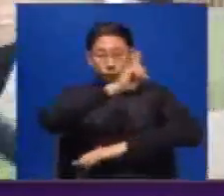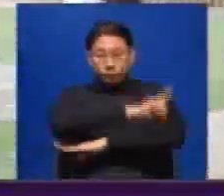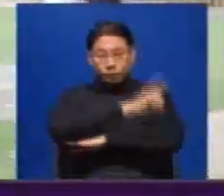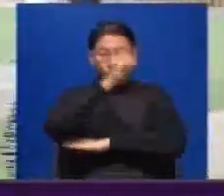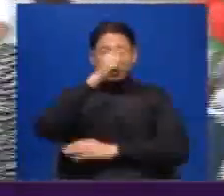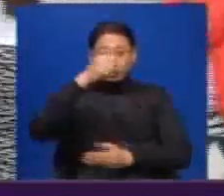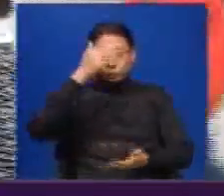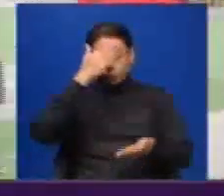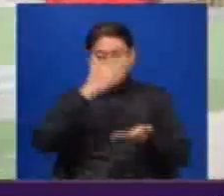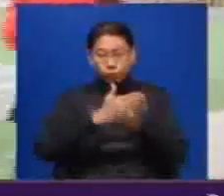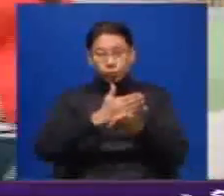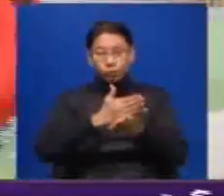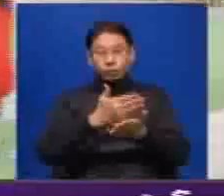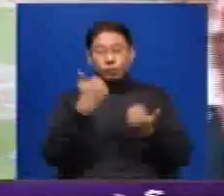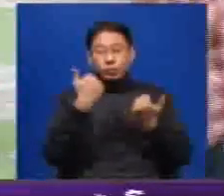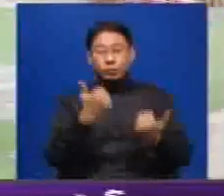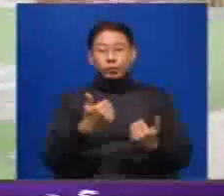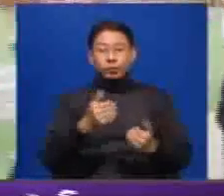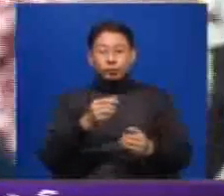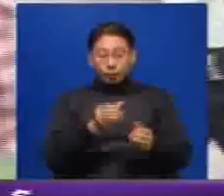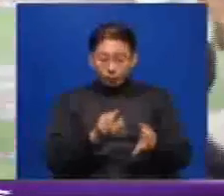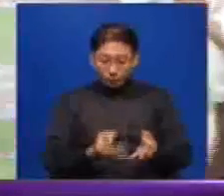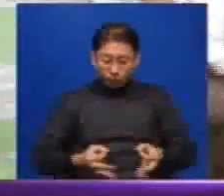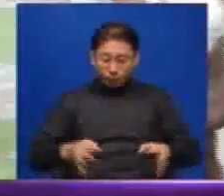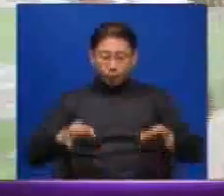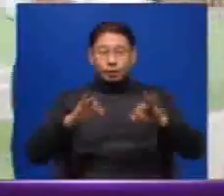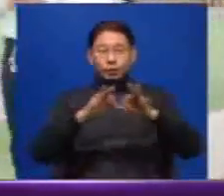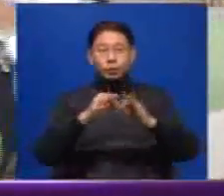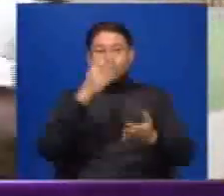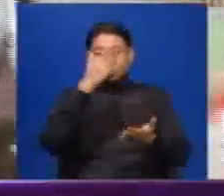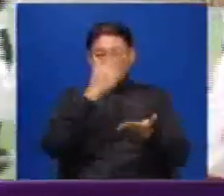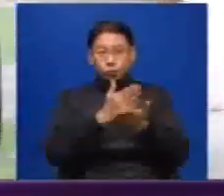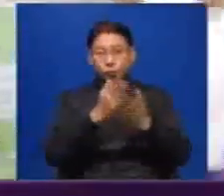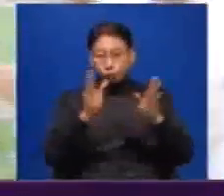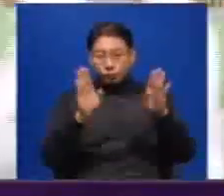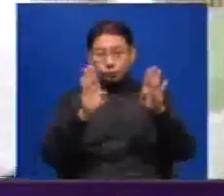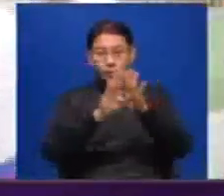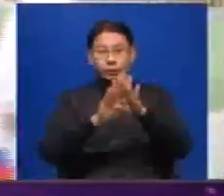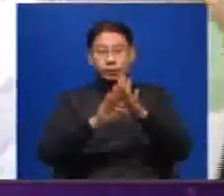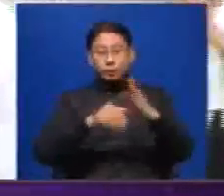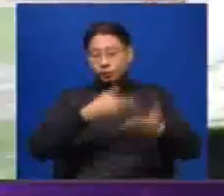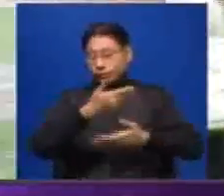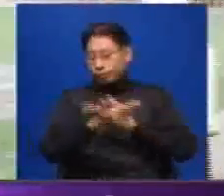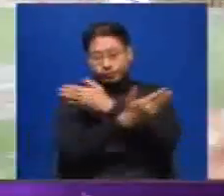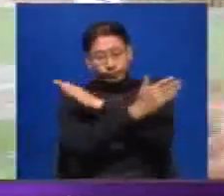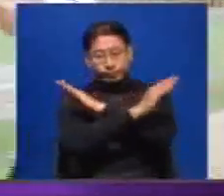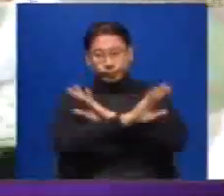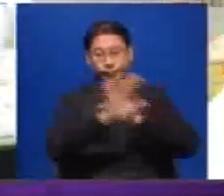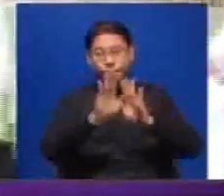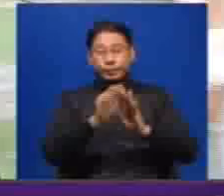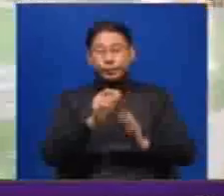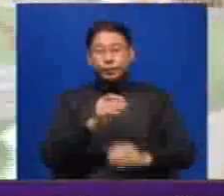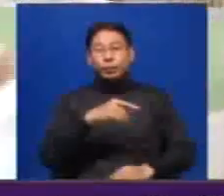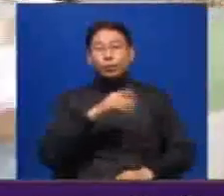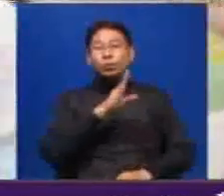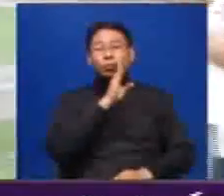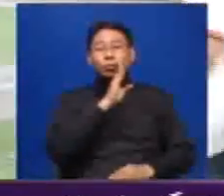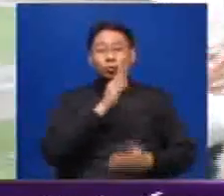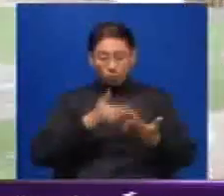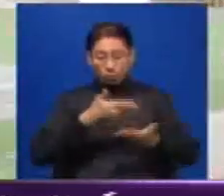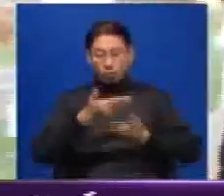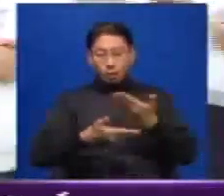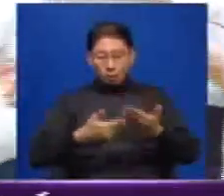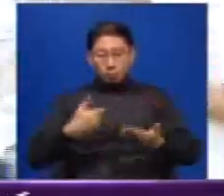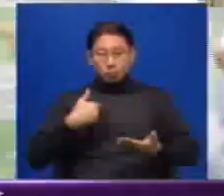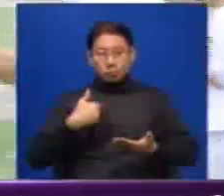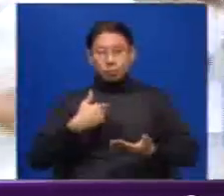าวันอาสาฬหะวันมาฆะวันวิสาขาเนี่ยต้องหยุดร้านเลยถ้าเราเคยเปิดคนก็จะมาซื้อเราก็อดขาย